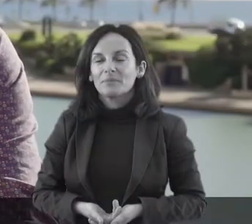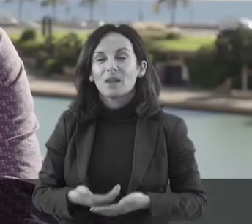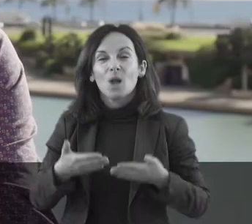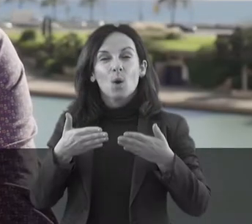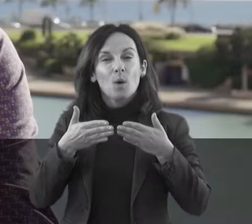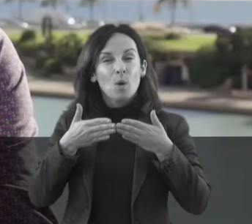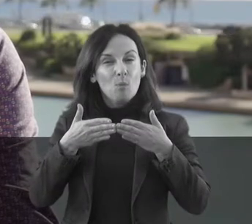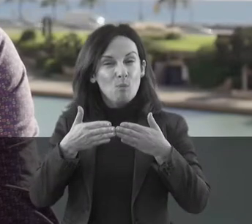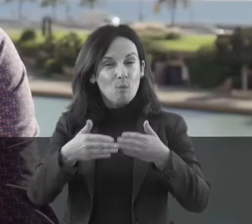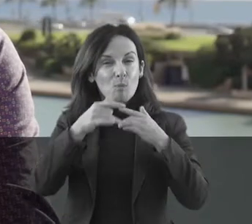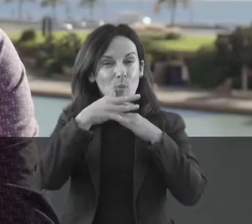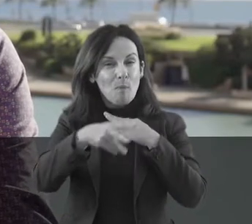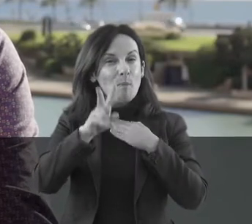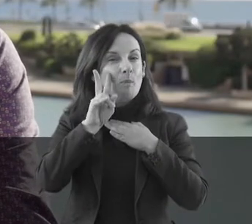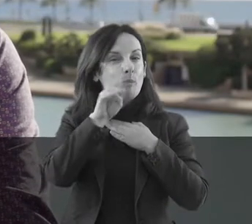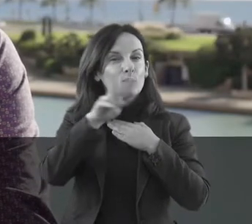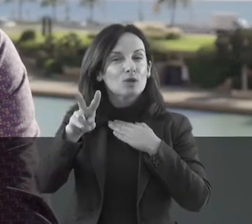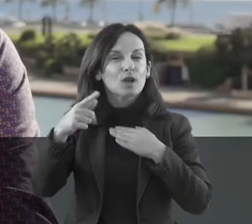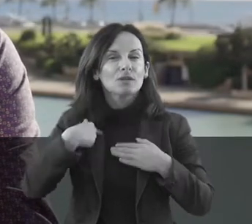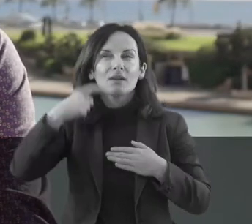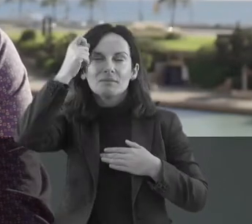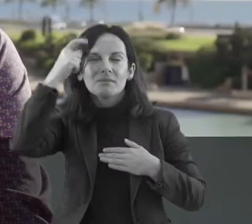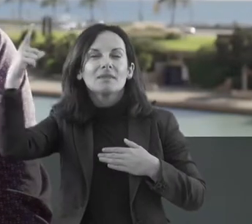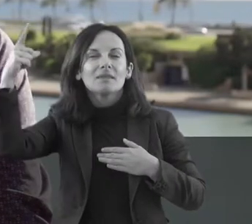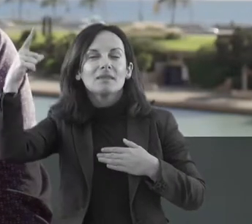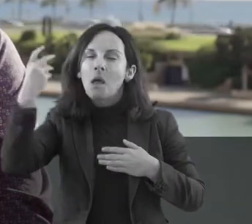Doncs el museu que jo m'imagino, i de fet és el que vaig presentar a l'hora d'optar